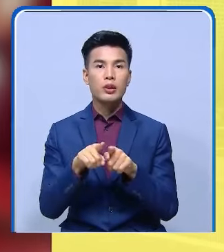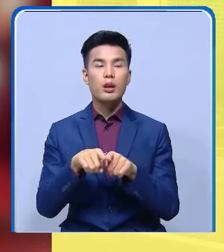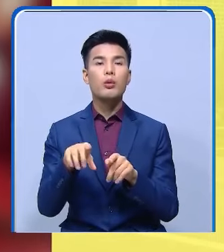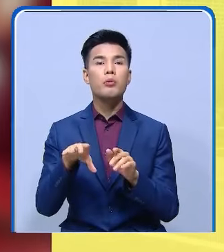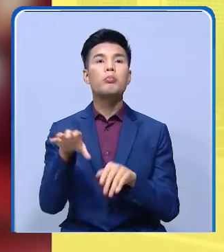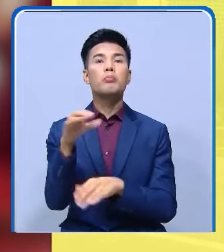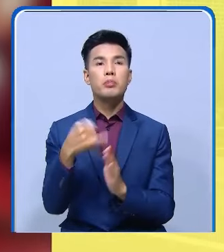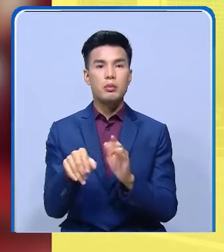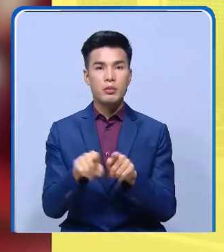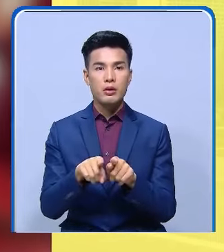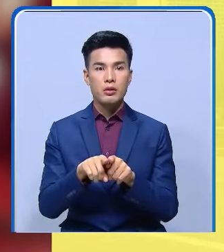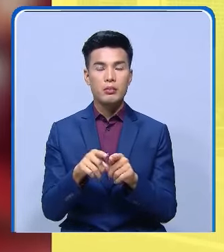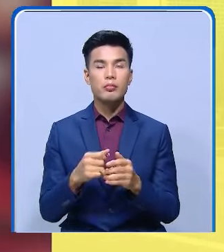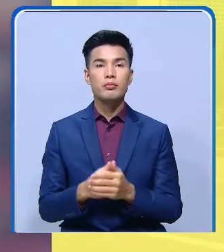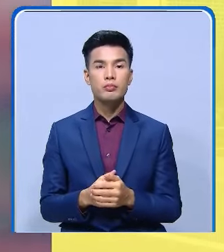ดกับดักมิจฉาชีพค่ะ